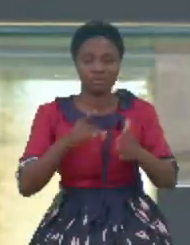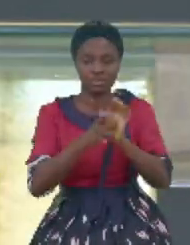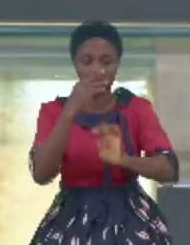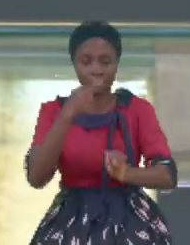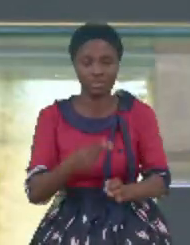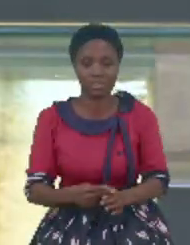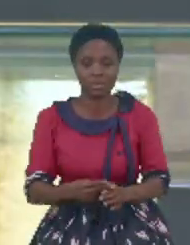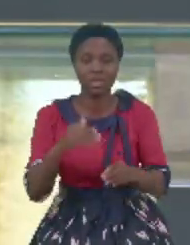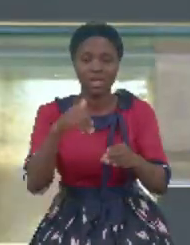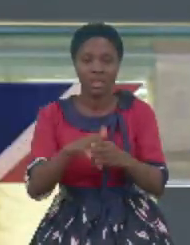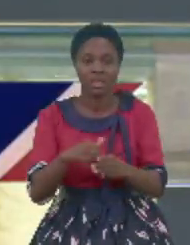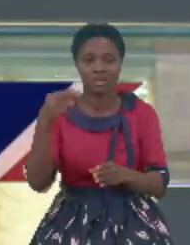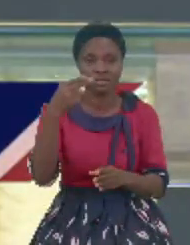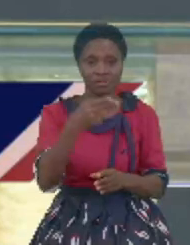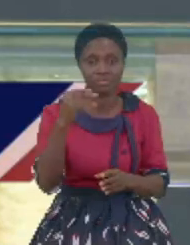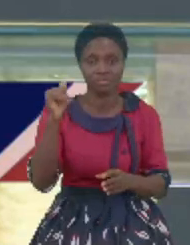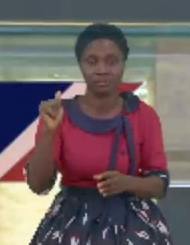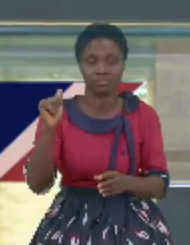à